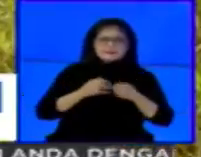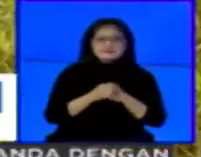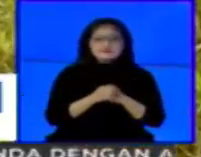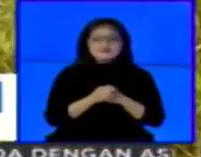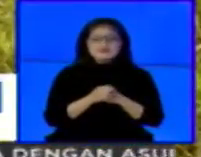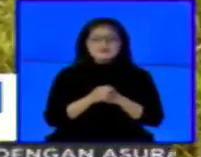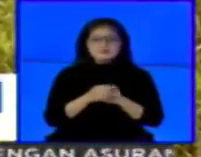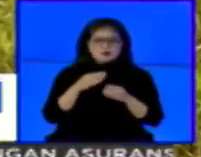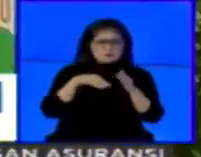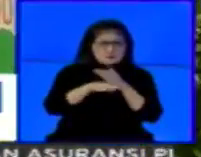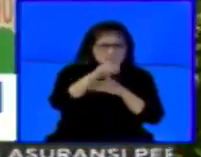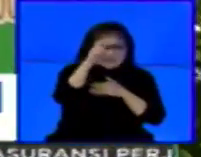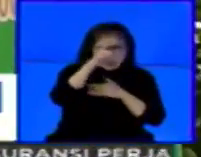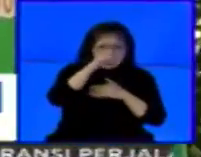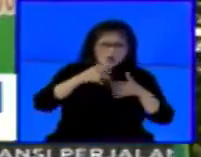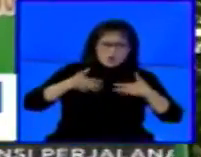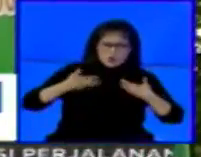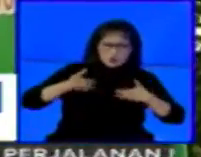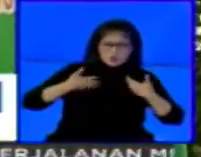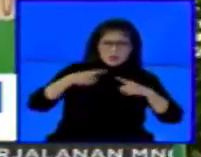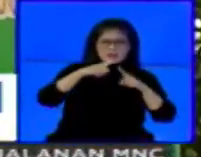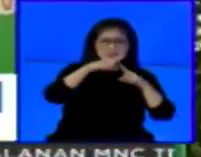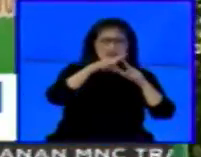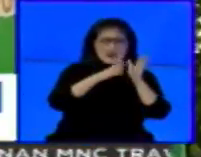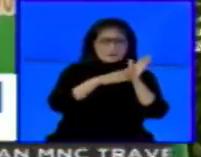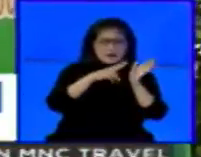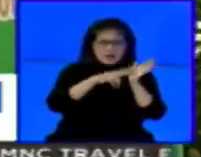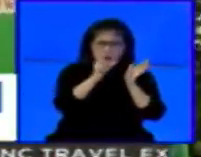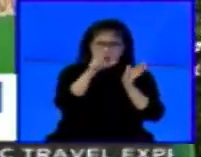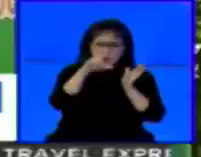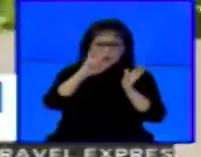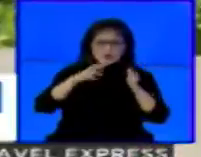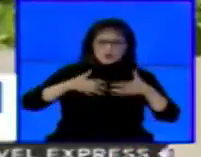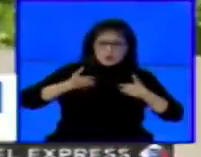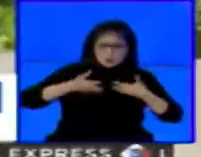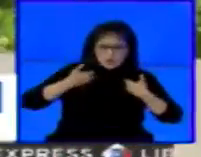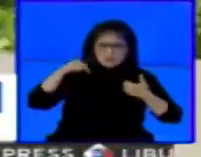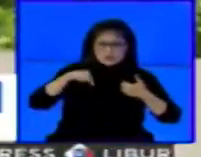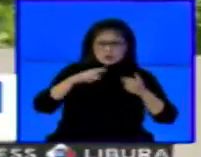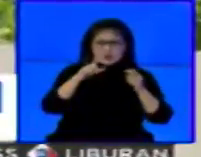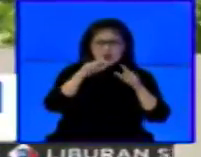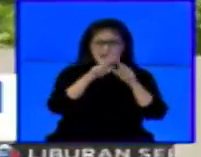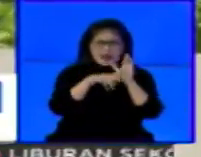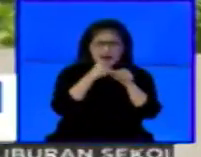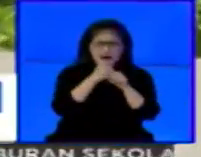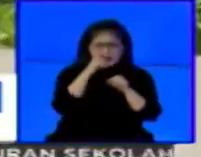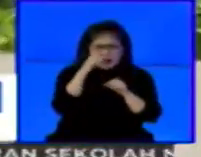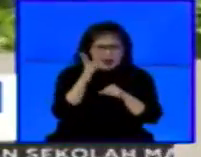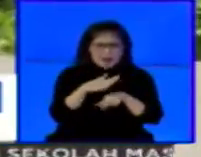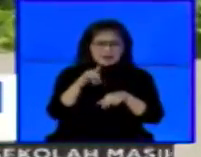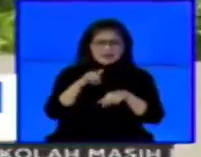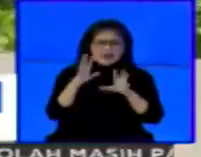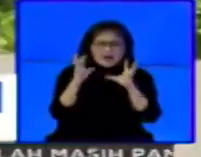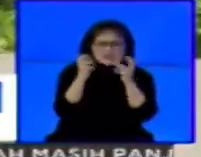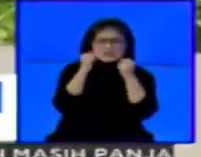Menelusuri keberadaan orang utan Tapanuli bukan tanpa alasan. Keberadaan satwa langka dan dilindungi ini diduga terancam dengan adanya